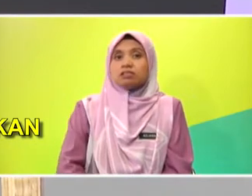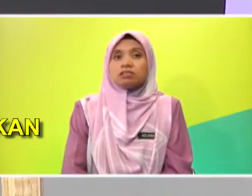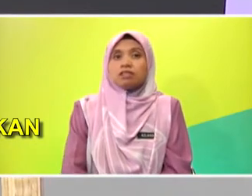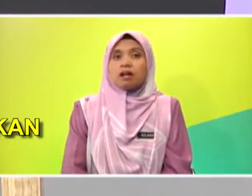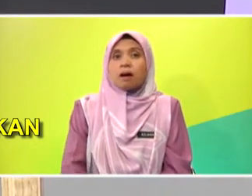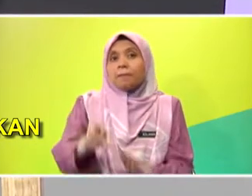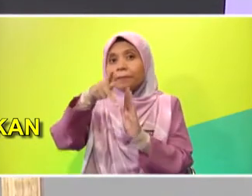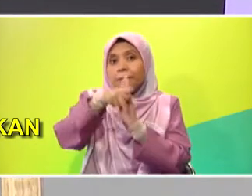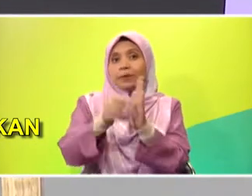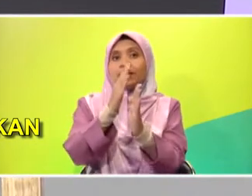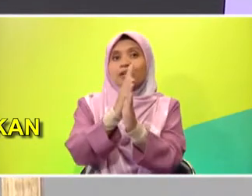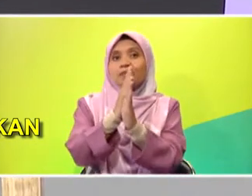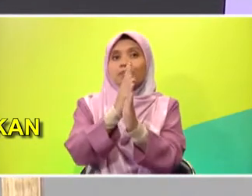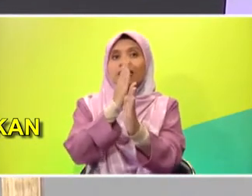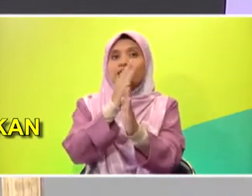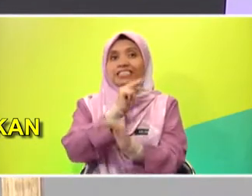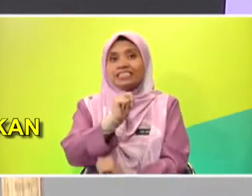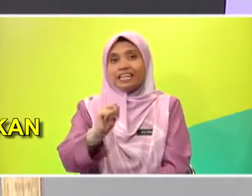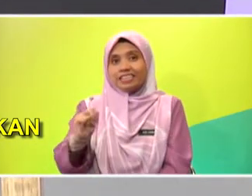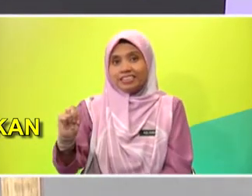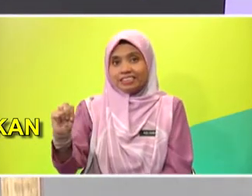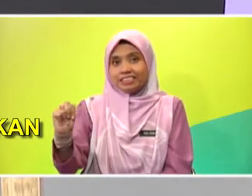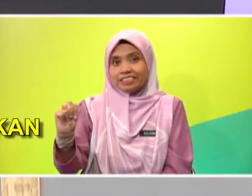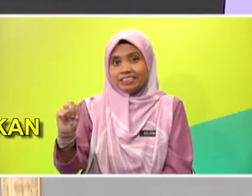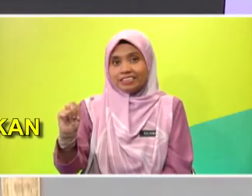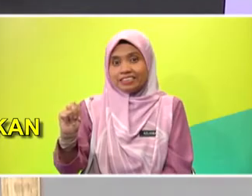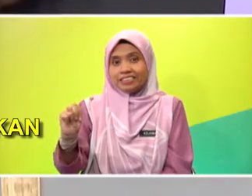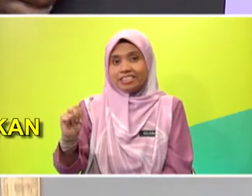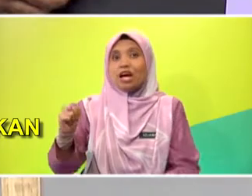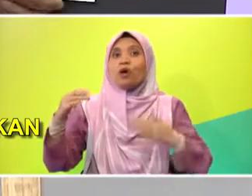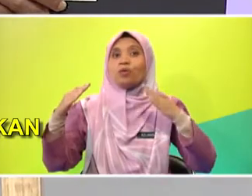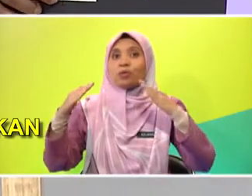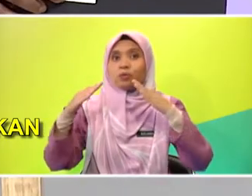Hai verba Design by di rumah